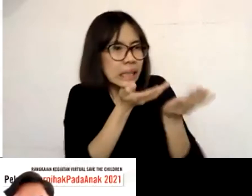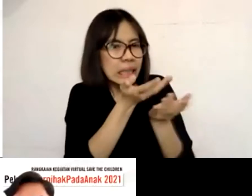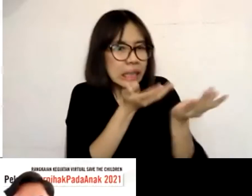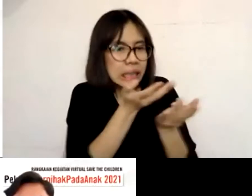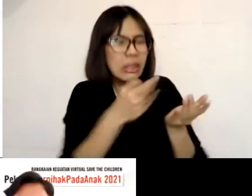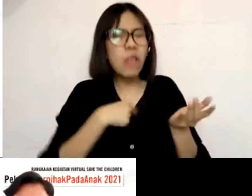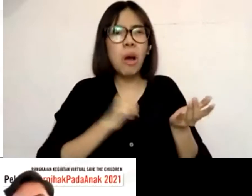diterima.